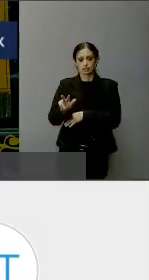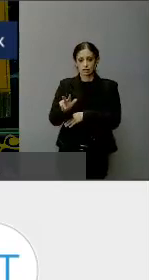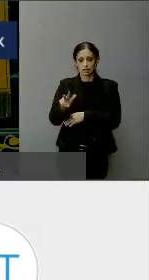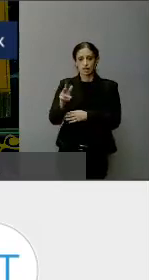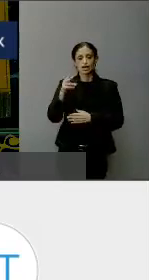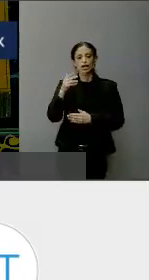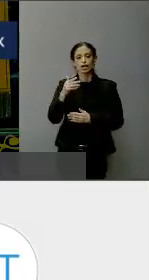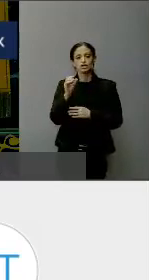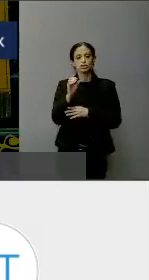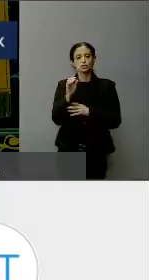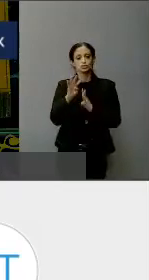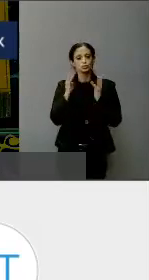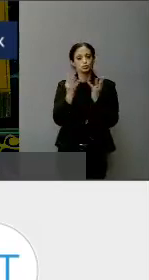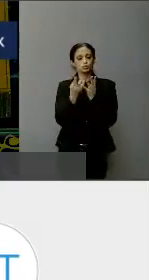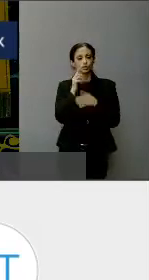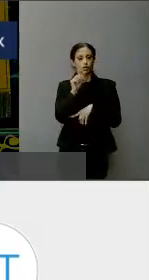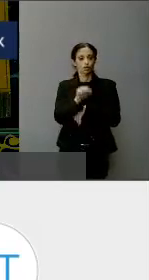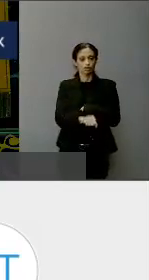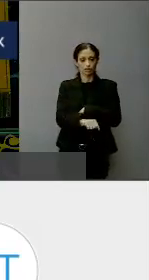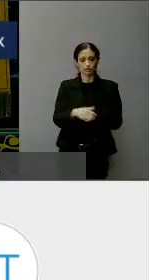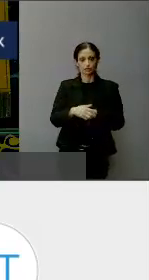parere della giunta è contrario